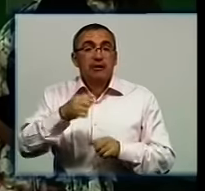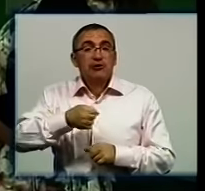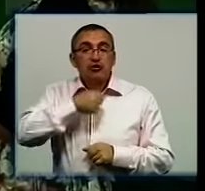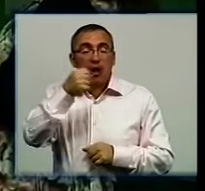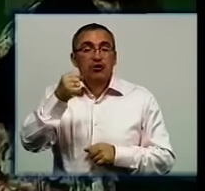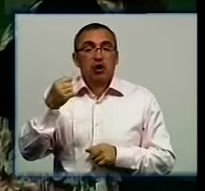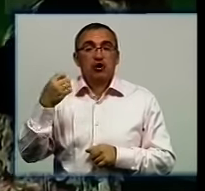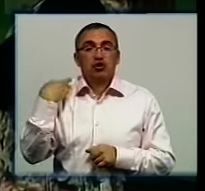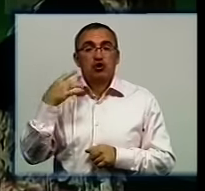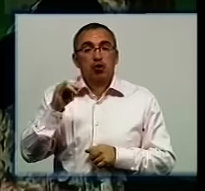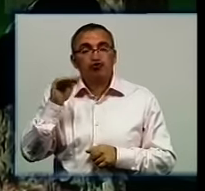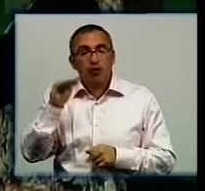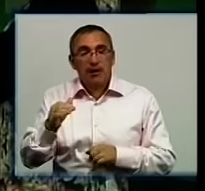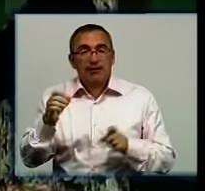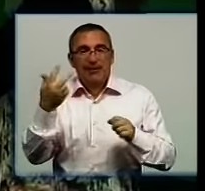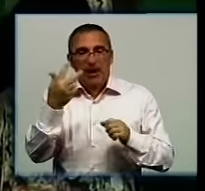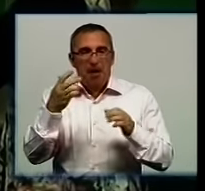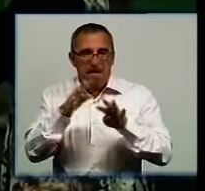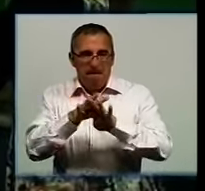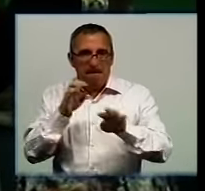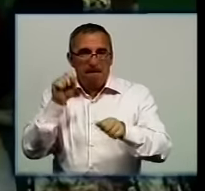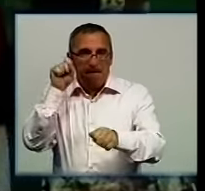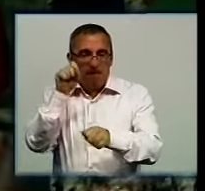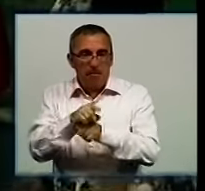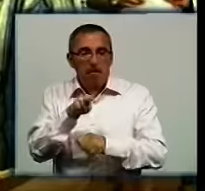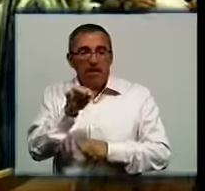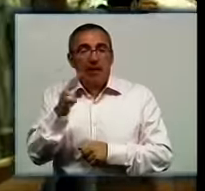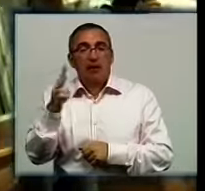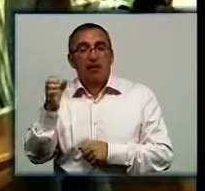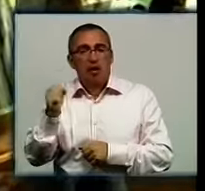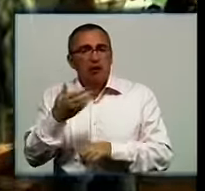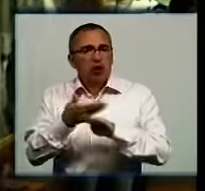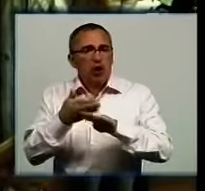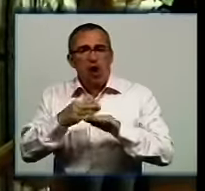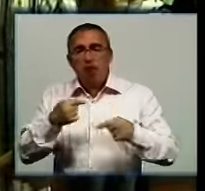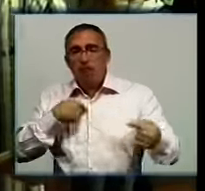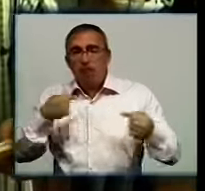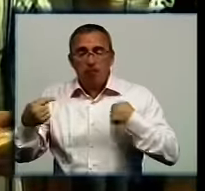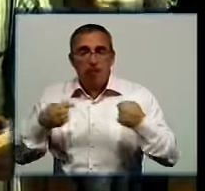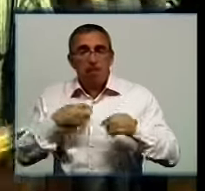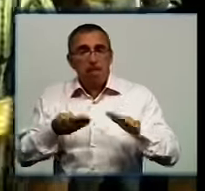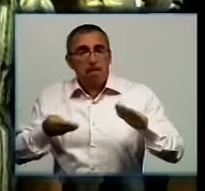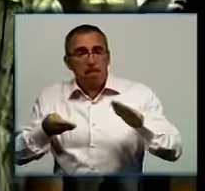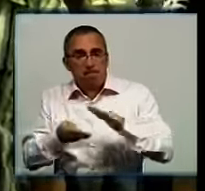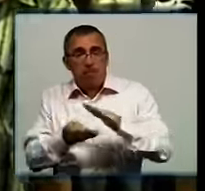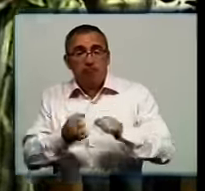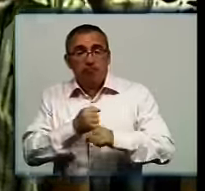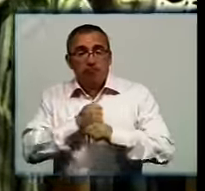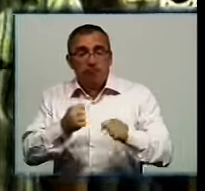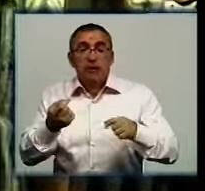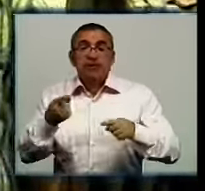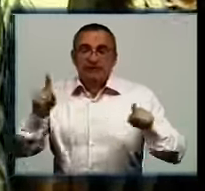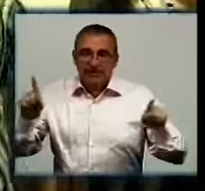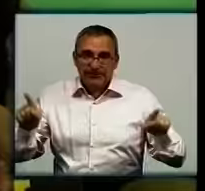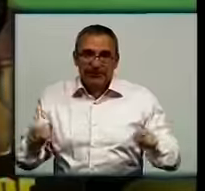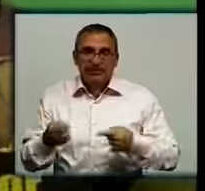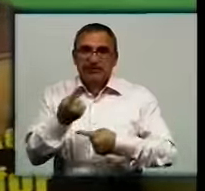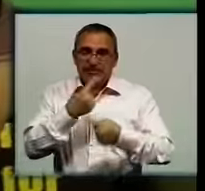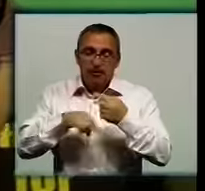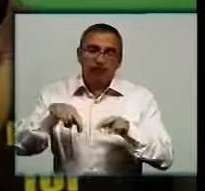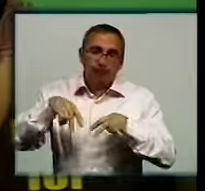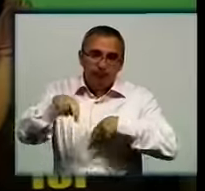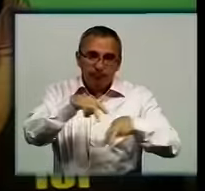сержанта, розвідника 3-го полку спеціального призначення Василя Петренка. Він був тяжко поранений осколком міни під Ізвареним, заново вчився ходити і розмовляти.